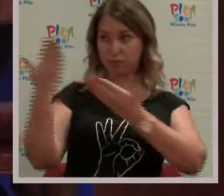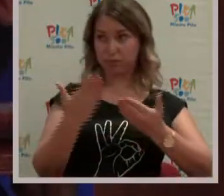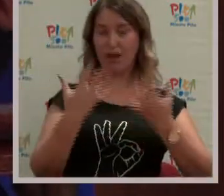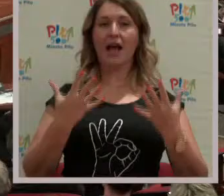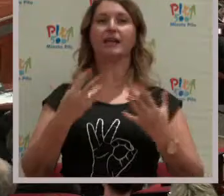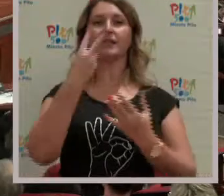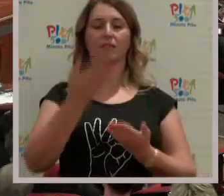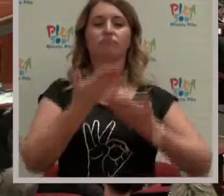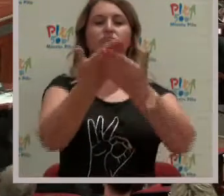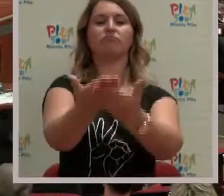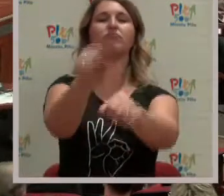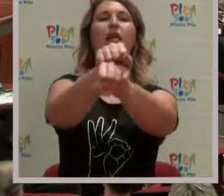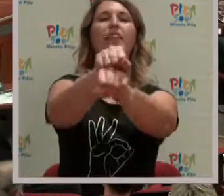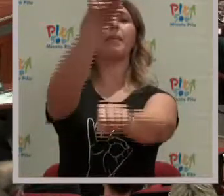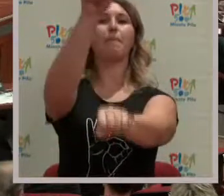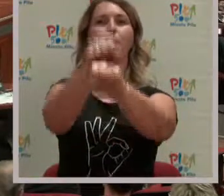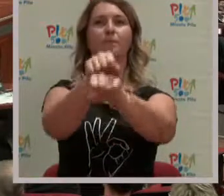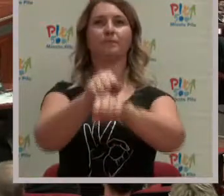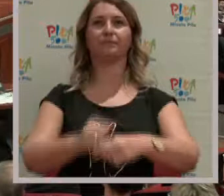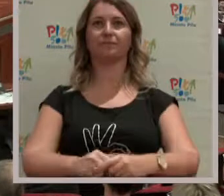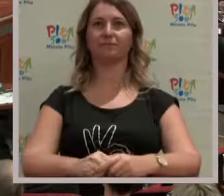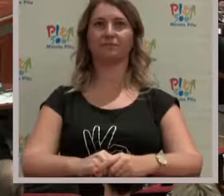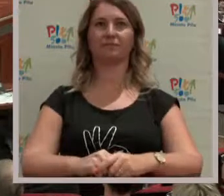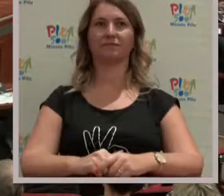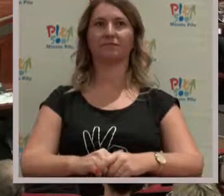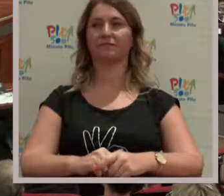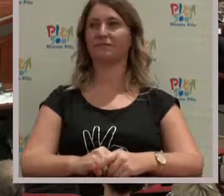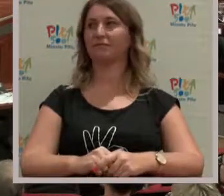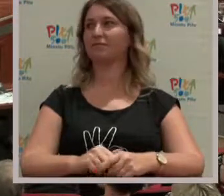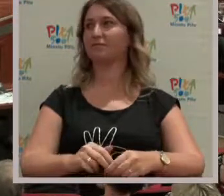Chciałbym przekazać certyfikat tego rekordu.